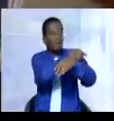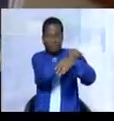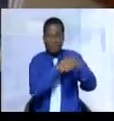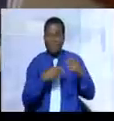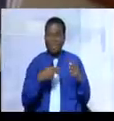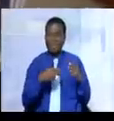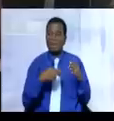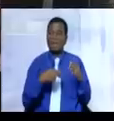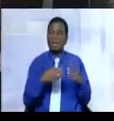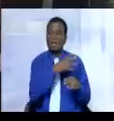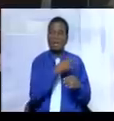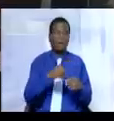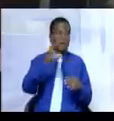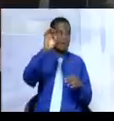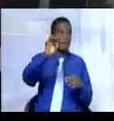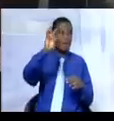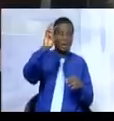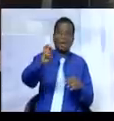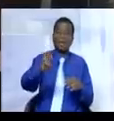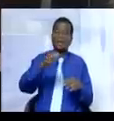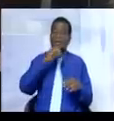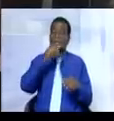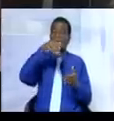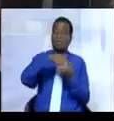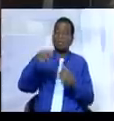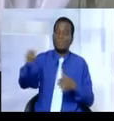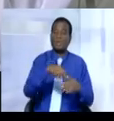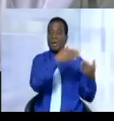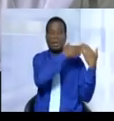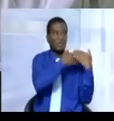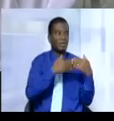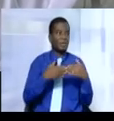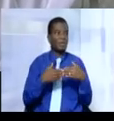reins. Et 96% d'entre eux ne sont pas encore pris en charge.